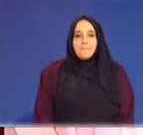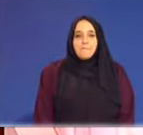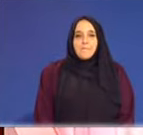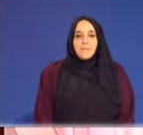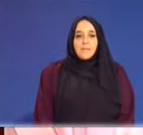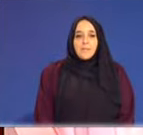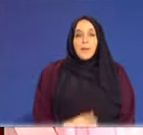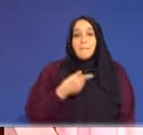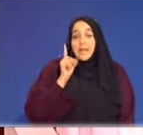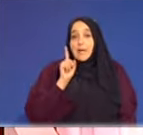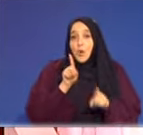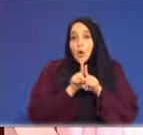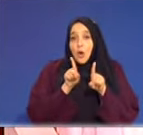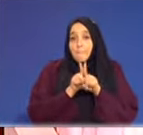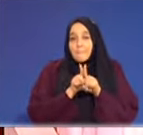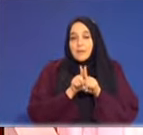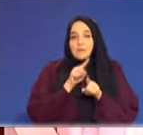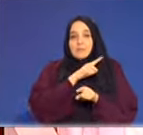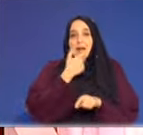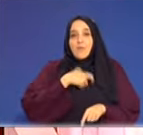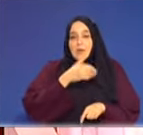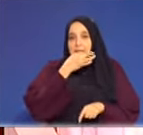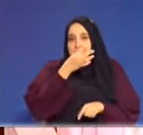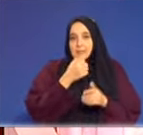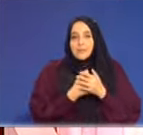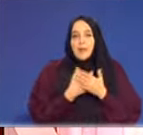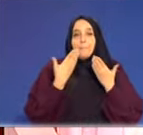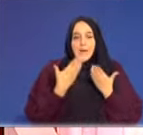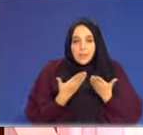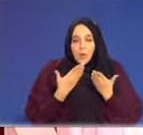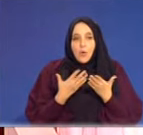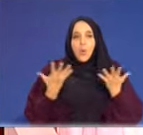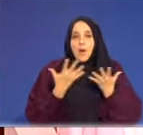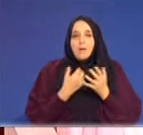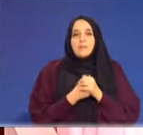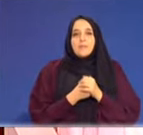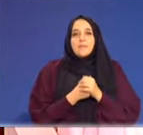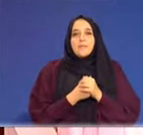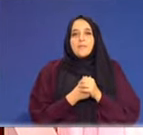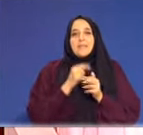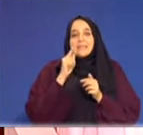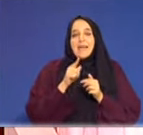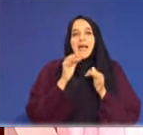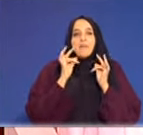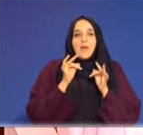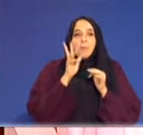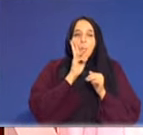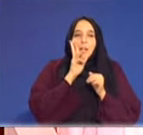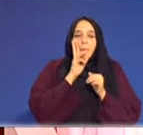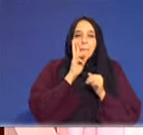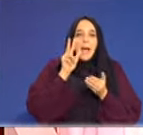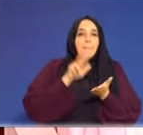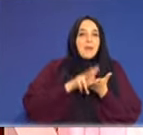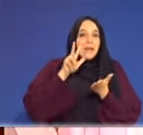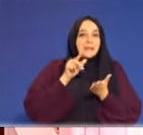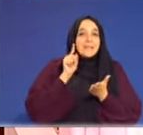ولكن كما قالك الأستاذ المحامي، الآن المطلوب أمامكم هو هذا الإشكال في التنفيذ. الإشكال في